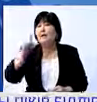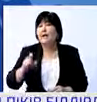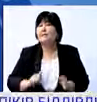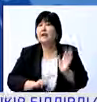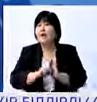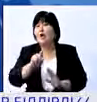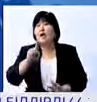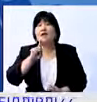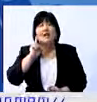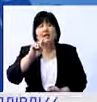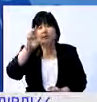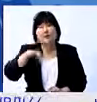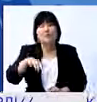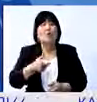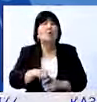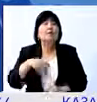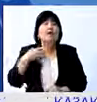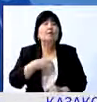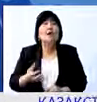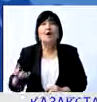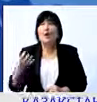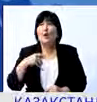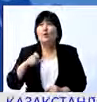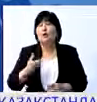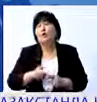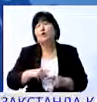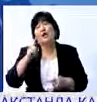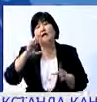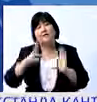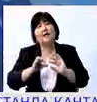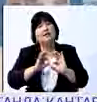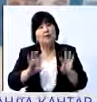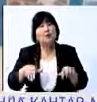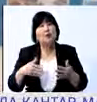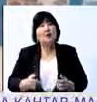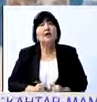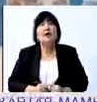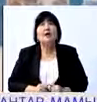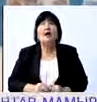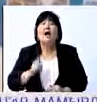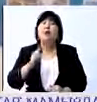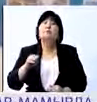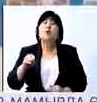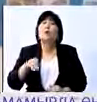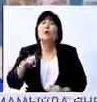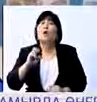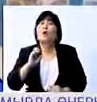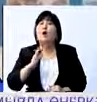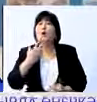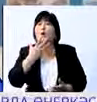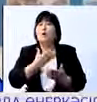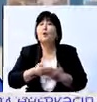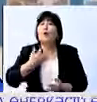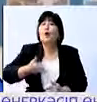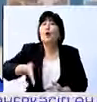жас мемлекетіміз үшін өте маңызды. Қызылордалықтар осындай пікір білдіруде. Қасым жомарт кемелұлы өзінің сөйлеген